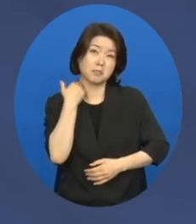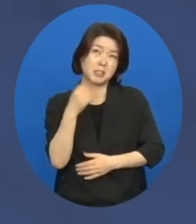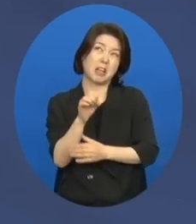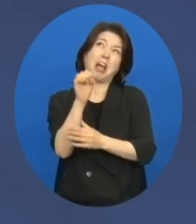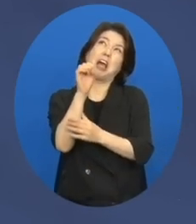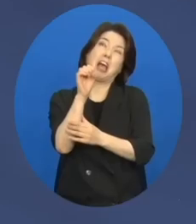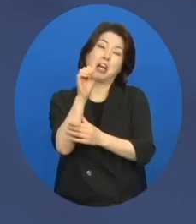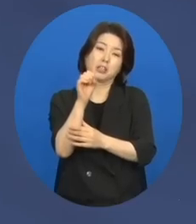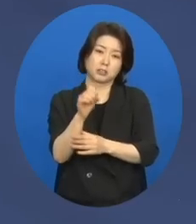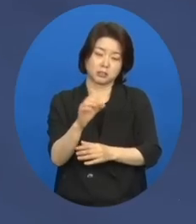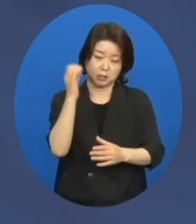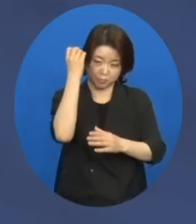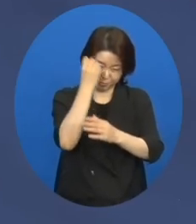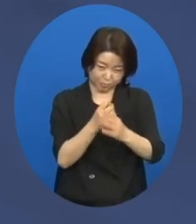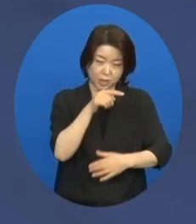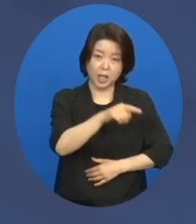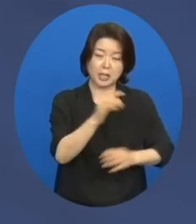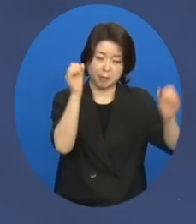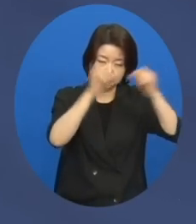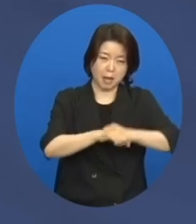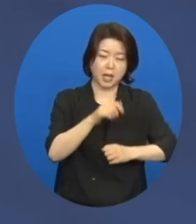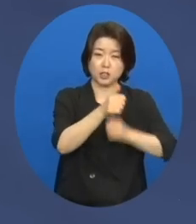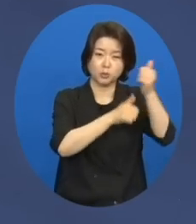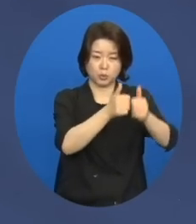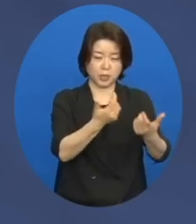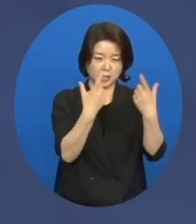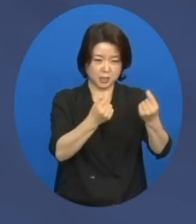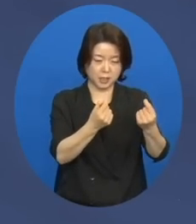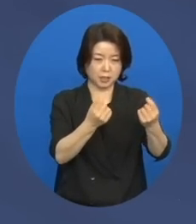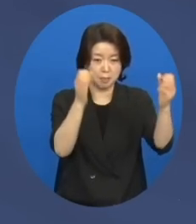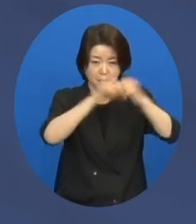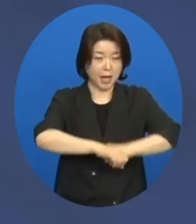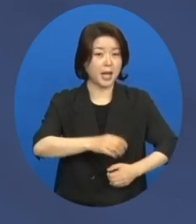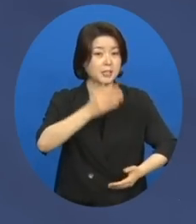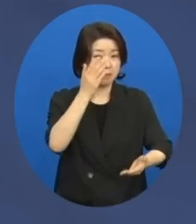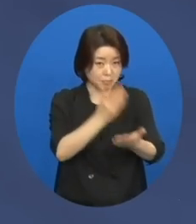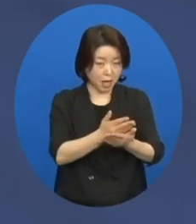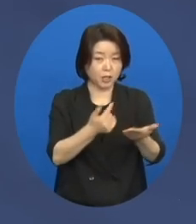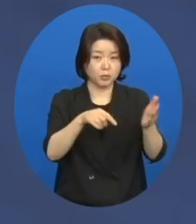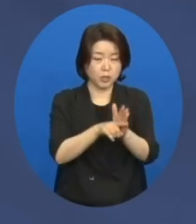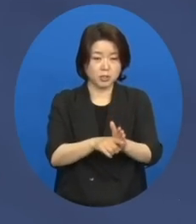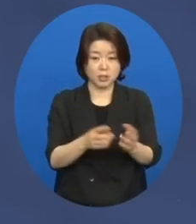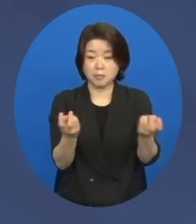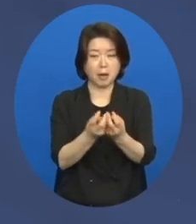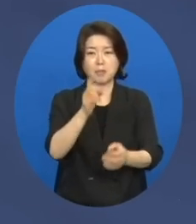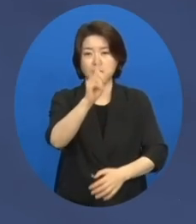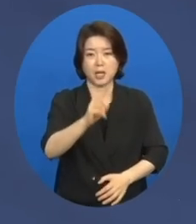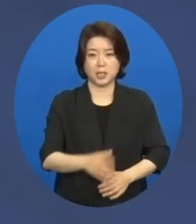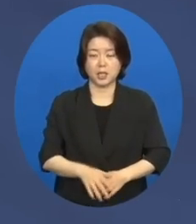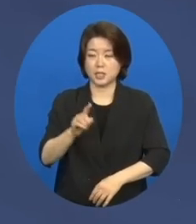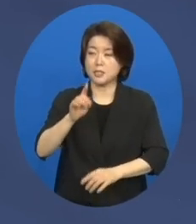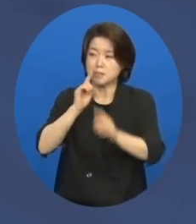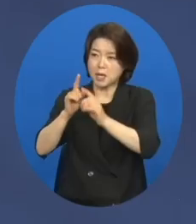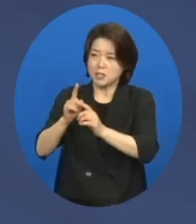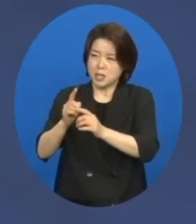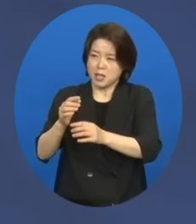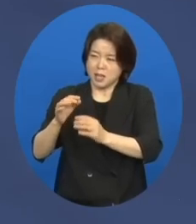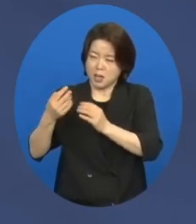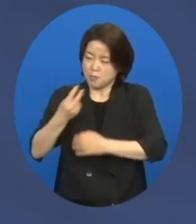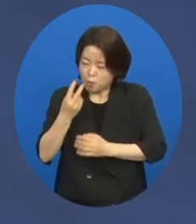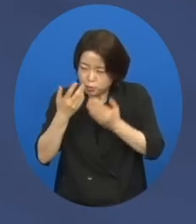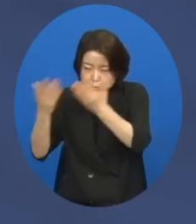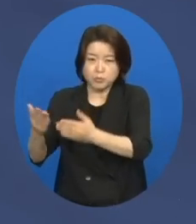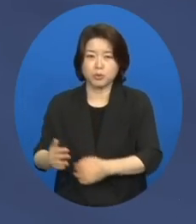패역하여 멸망당한 너희 조상들 같이 되지 않게 하려면 길은 딱 하나다. 이 말씀에 목숨 걸어라.